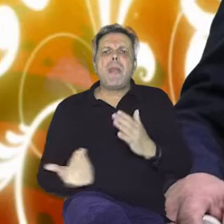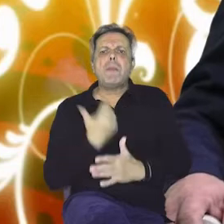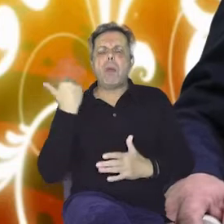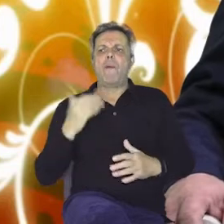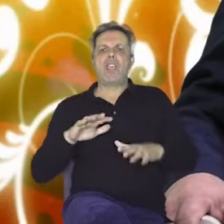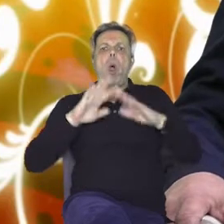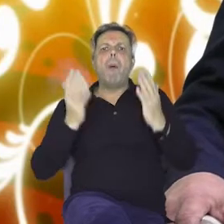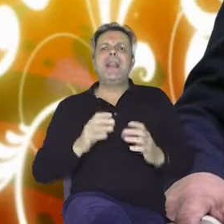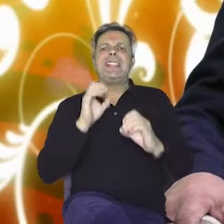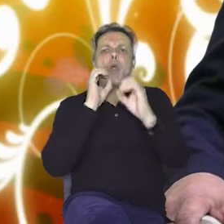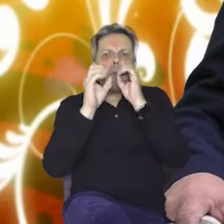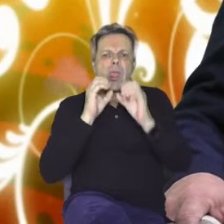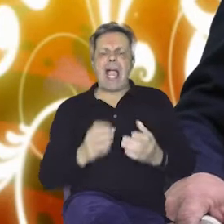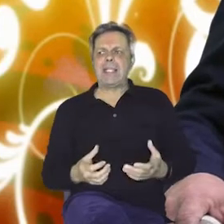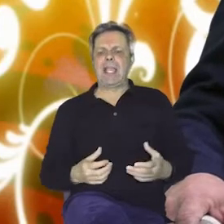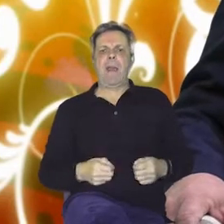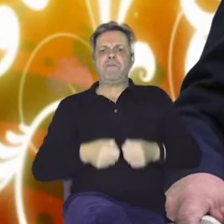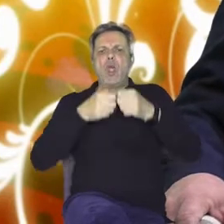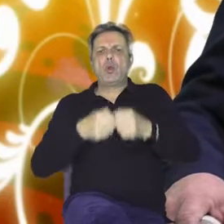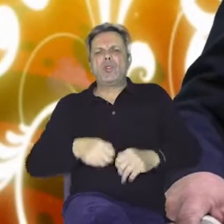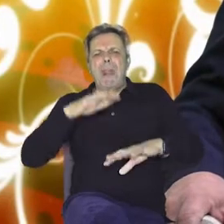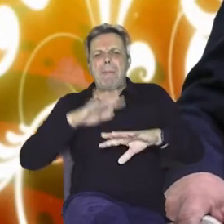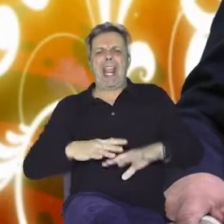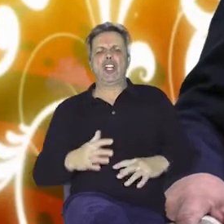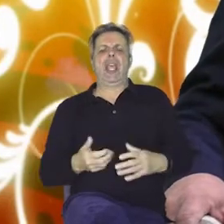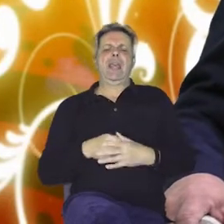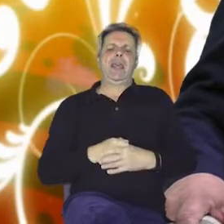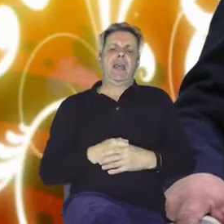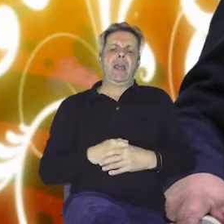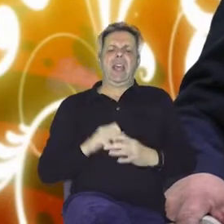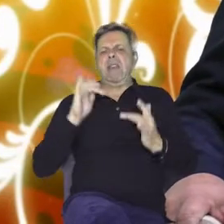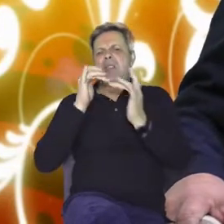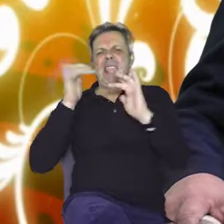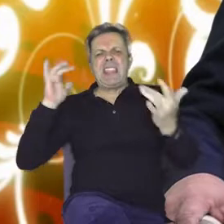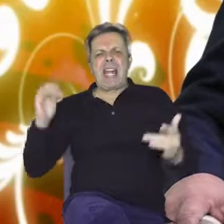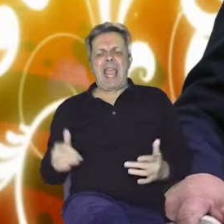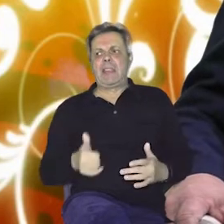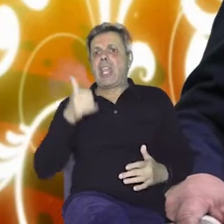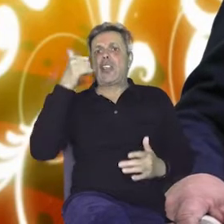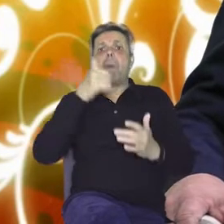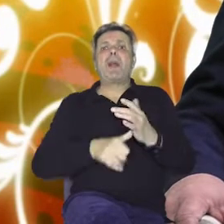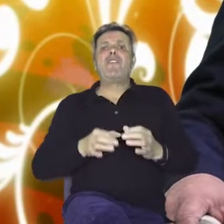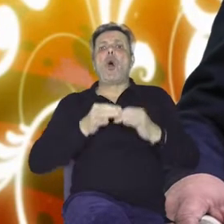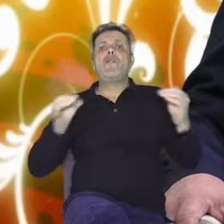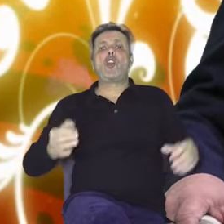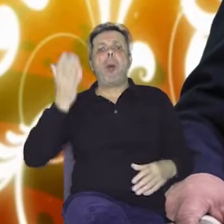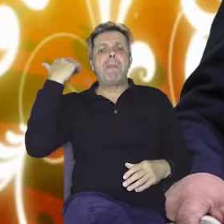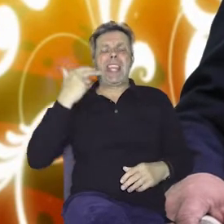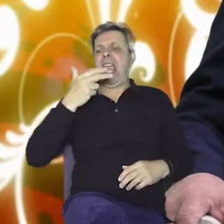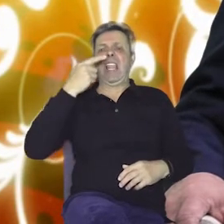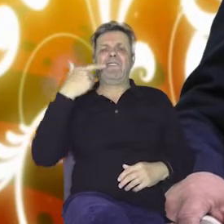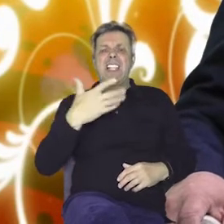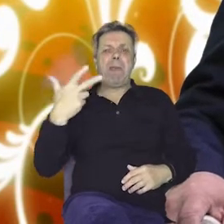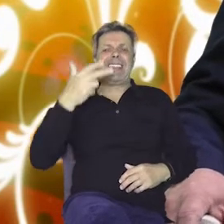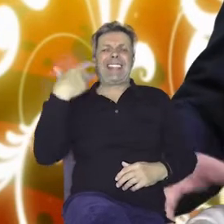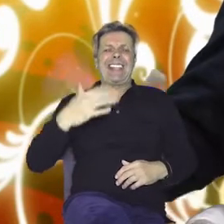oblici komunikacija, društvene mreže, internet je prvi to otvorio prije 25-30 godina i tako